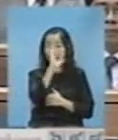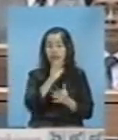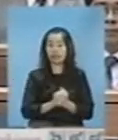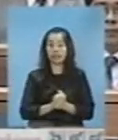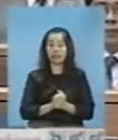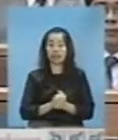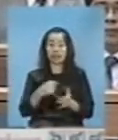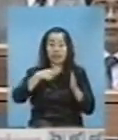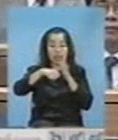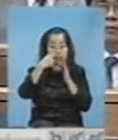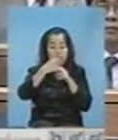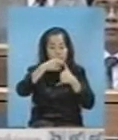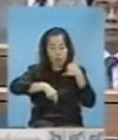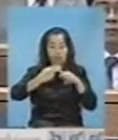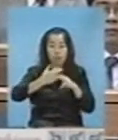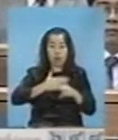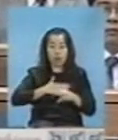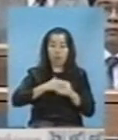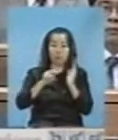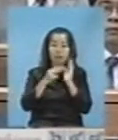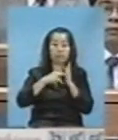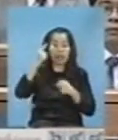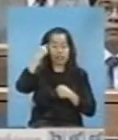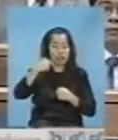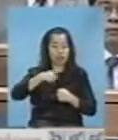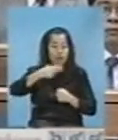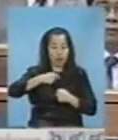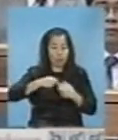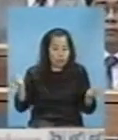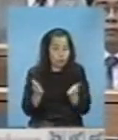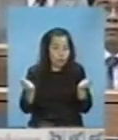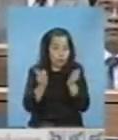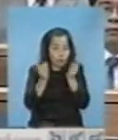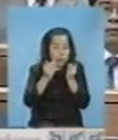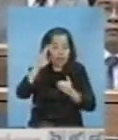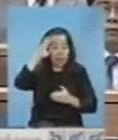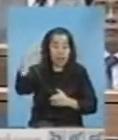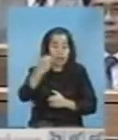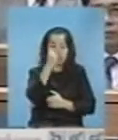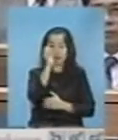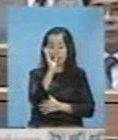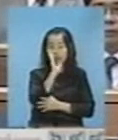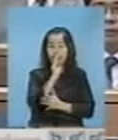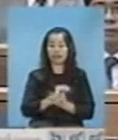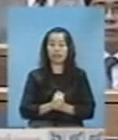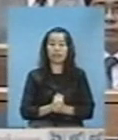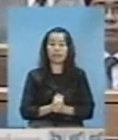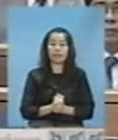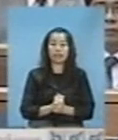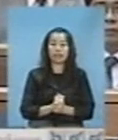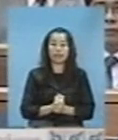และเหตุผลไม่ใช่เพราะกระผมสนับสนุนการรัฐประหาร